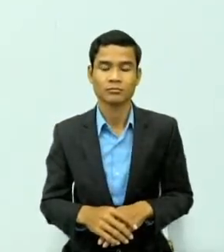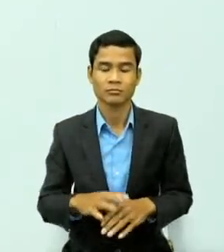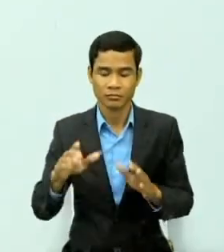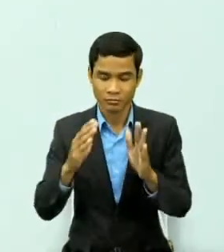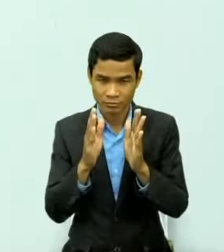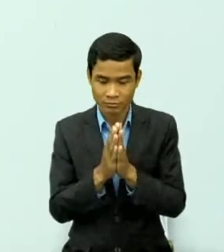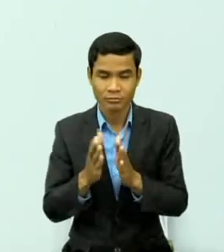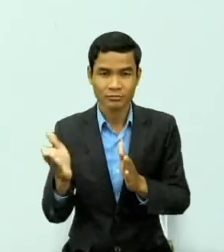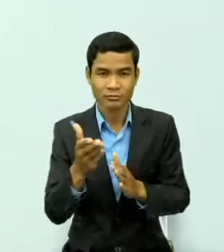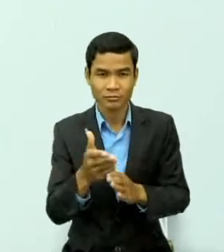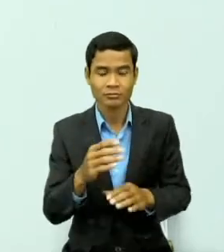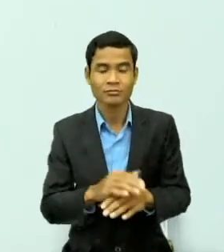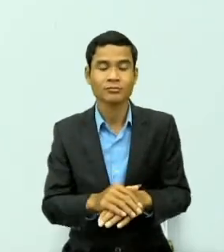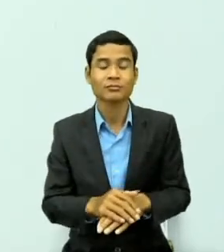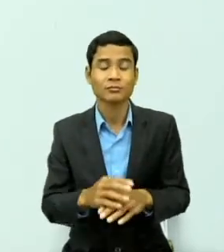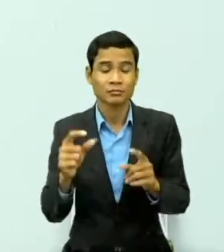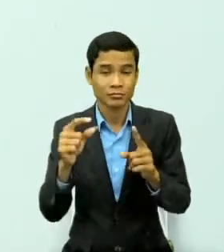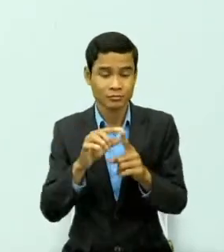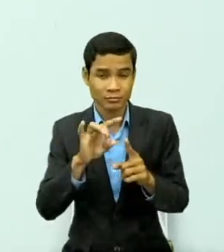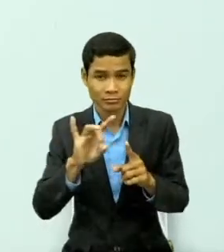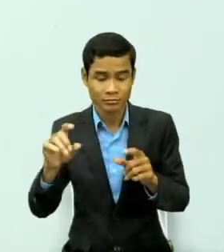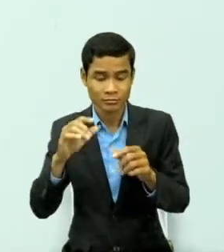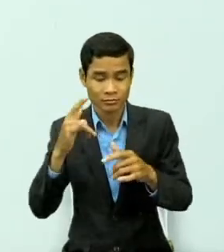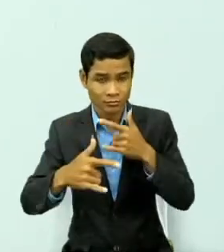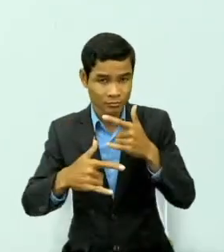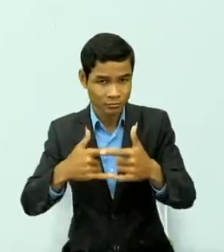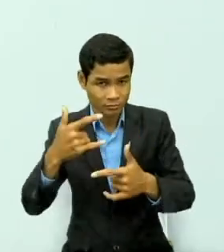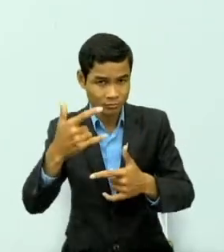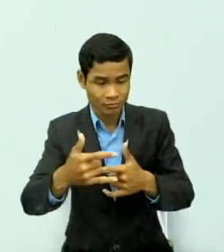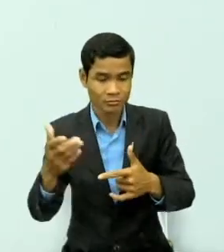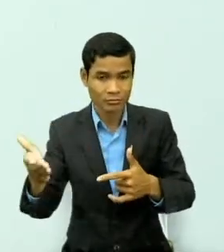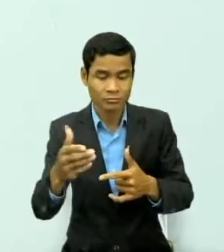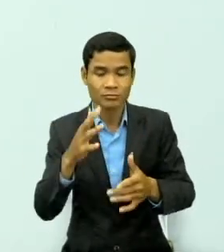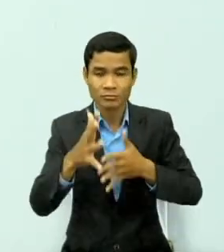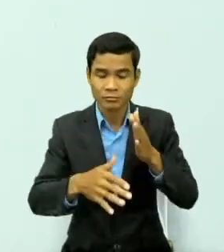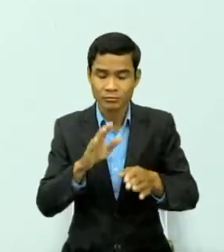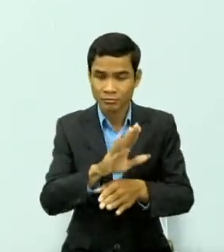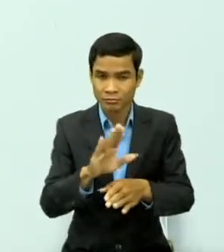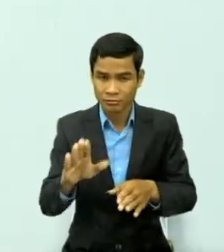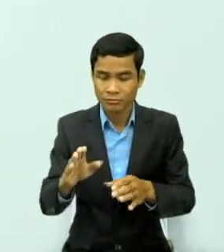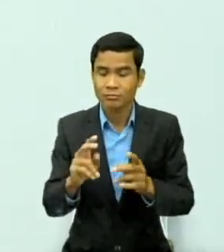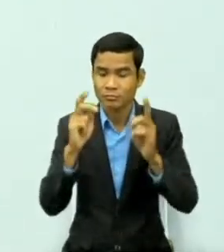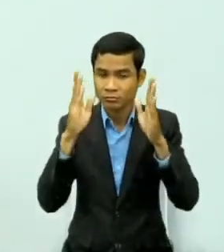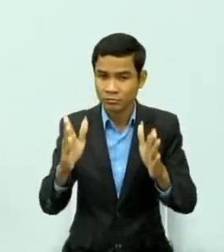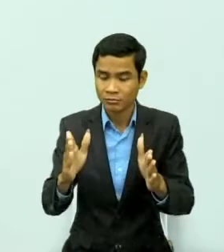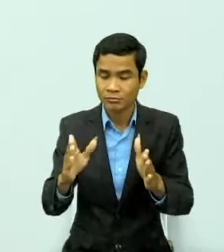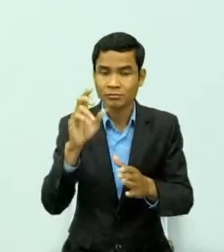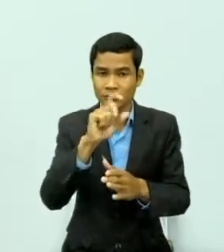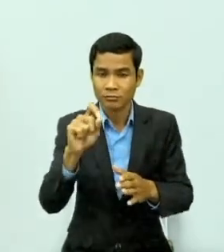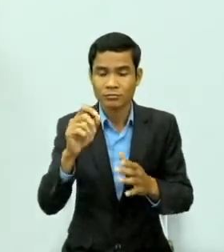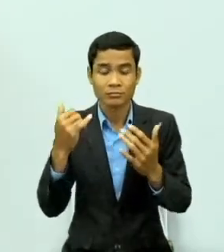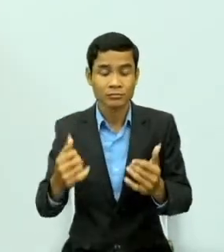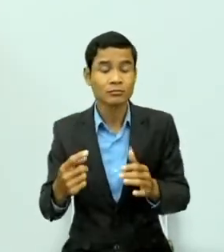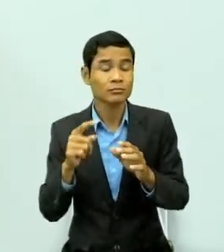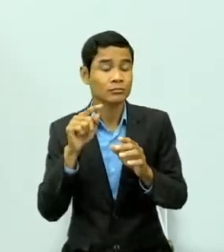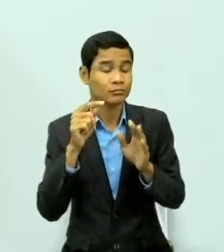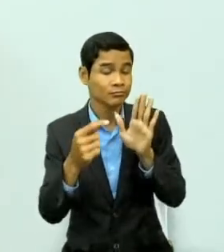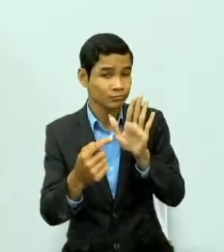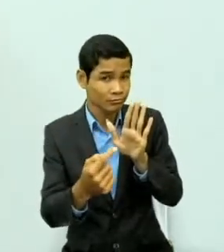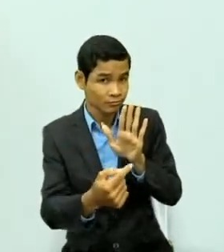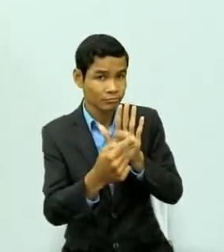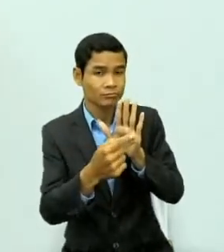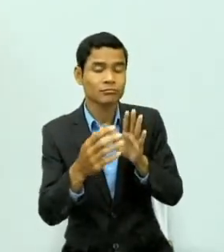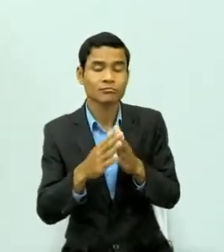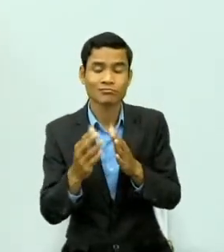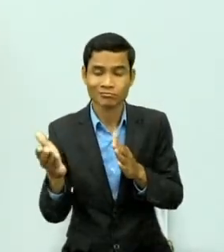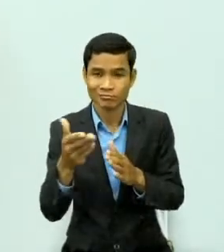រគុណឥឡូវព្យាងជាបន្តបន្ទាប់កូនកូនត្រៀមខ្លួនអានឲ្យខ្លួនឯងណាអ្នកគ្រូជាអ្នកសរសេរឲ្យចង្អុលកូនមើលក្តារខៀ